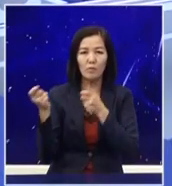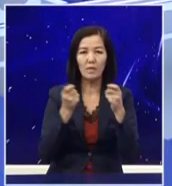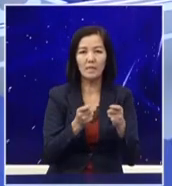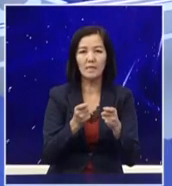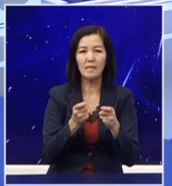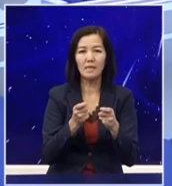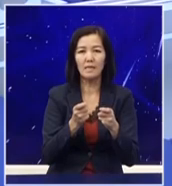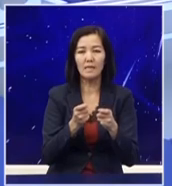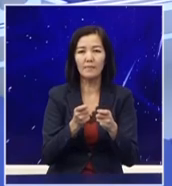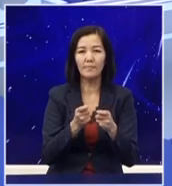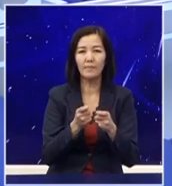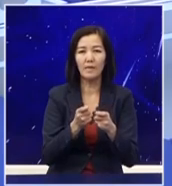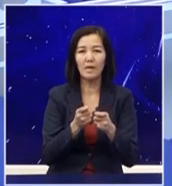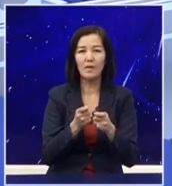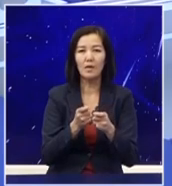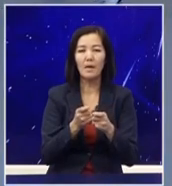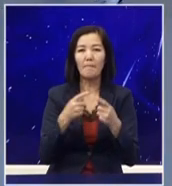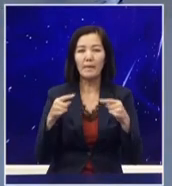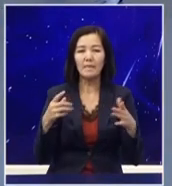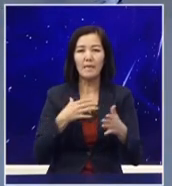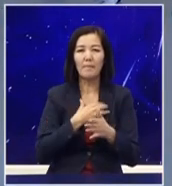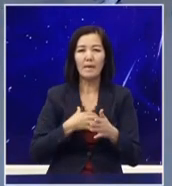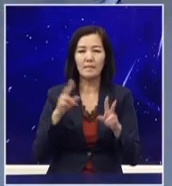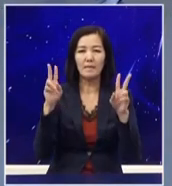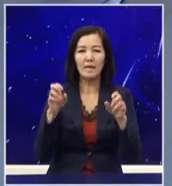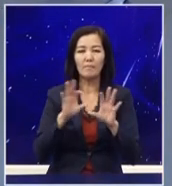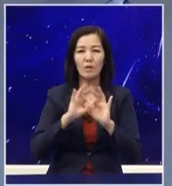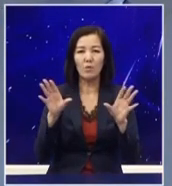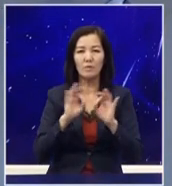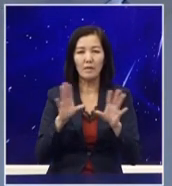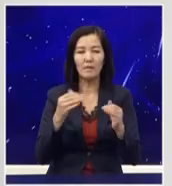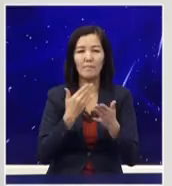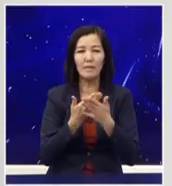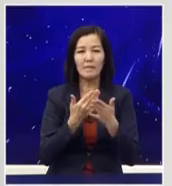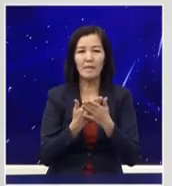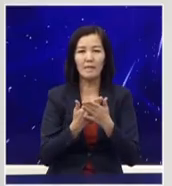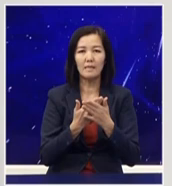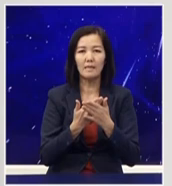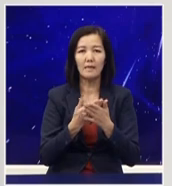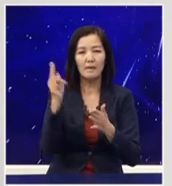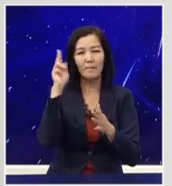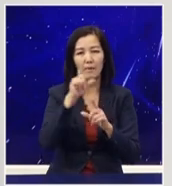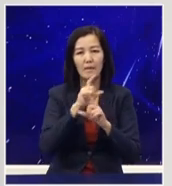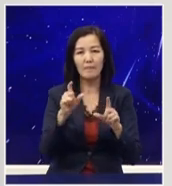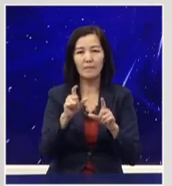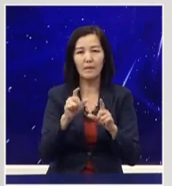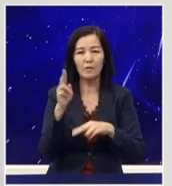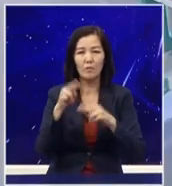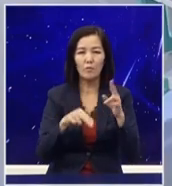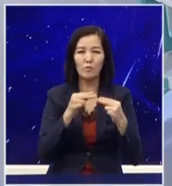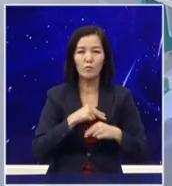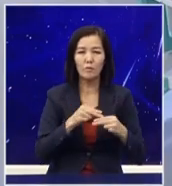жеткізілген. Ақпарат жиынында мұнан өзге бірнеше маңызды тақырыптар қаузалды. Мәселен, білім саласындағы құрылыс